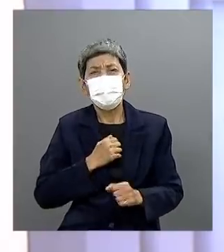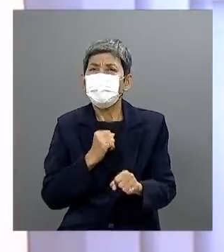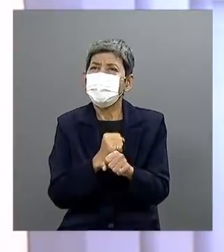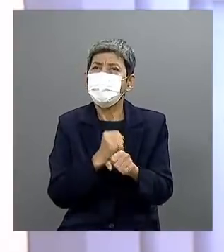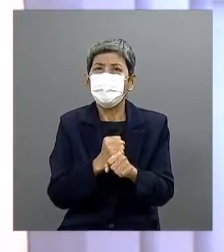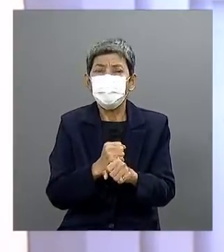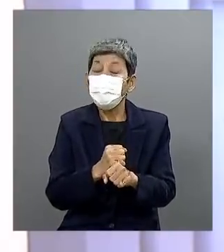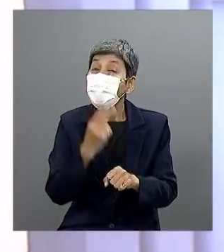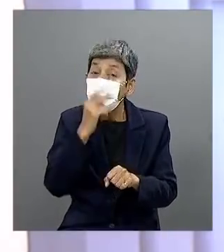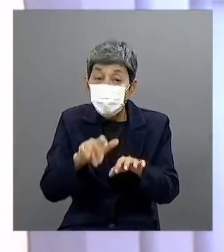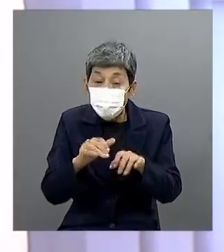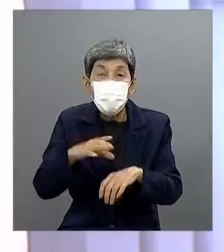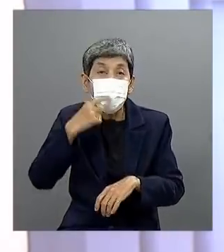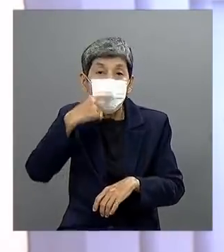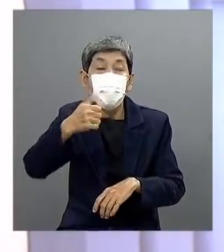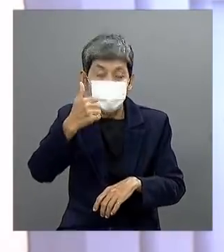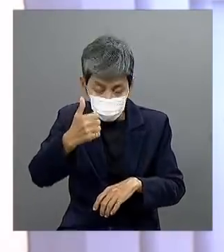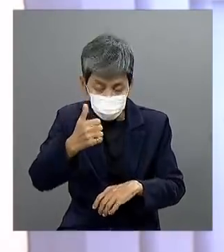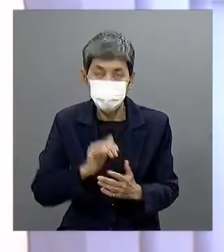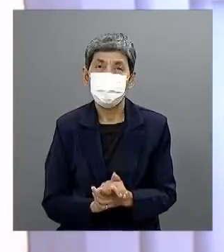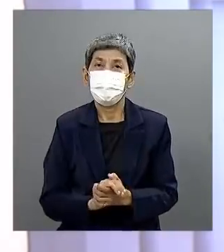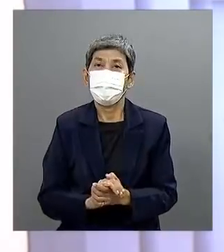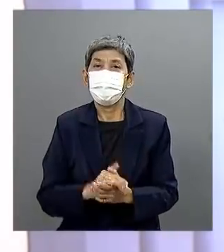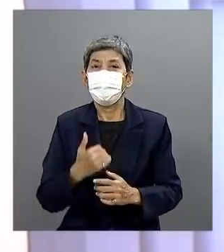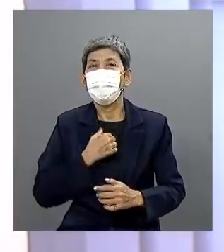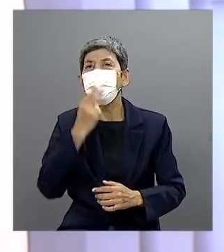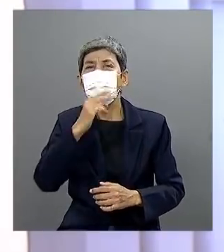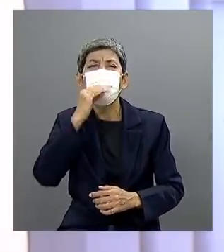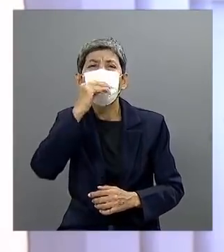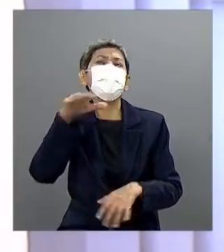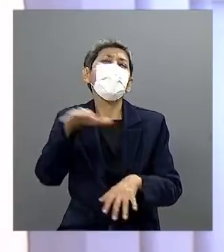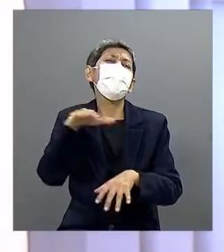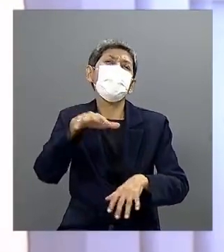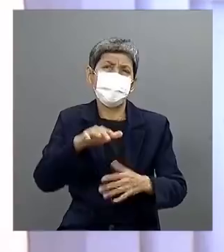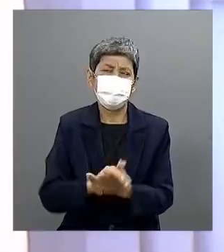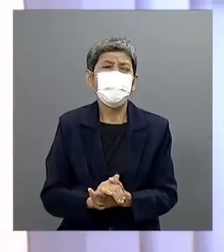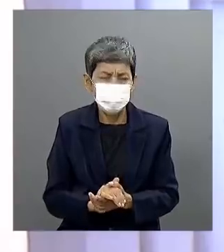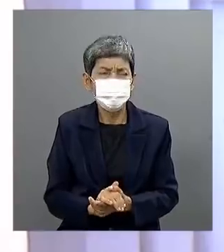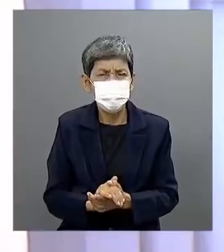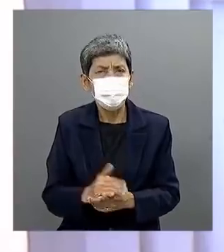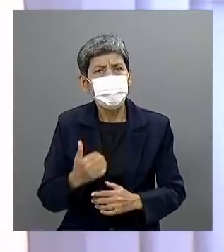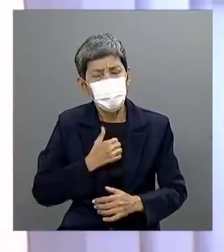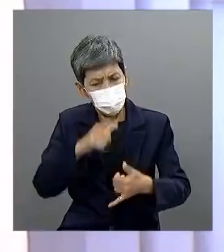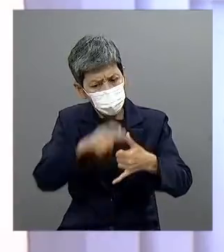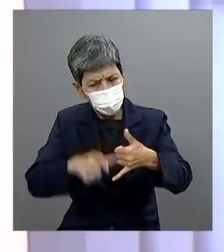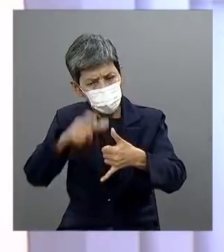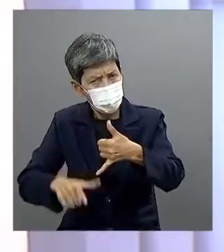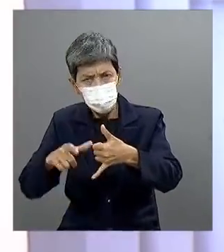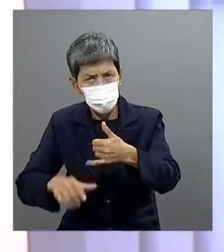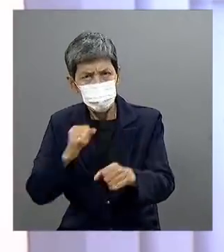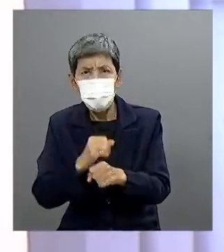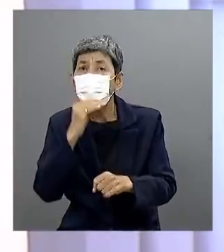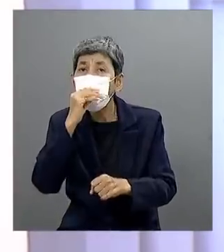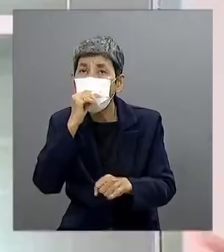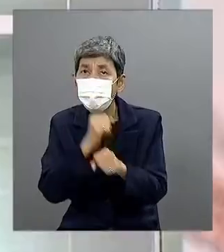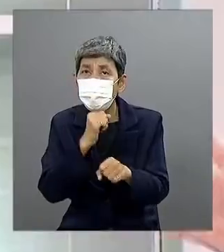สียงมันออกมาเอง หรือแม้กระทั่งใช่เราขานเสียงธรรมดาแบบนี้นะคะแต่ในกรณีอย่างบางคนนะคุณผู้ชมไม่ใช่อะไรให้เขาพูดอย่างนั้นแหละเขาใส่ทำนองแล้วเขาอ